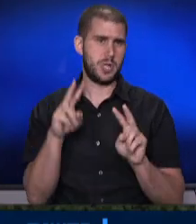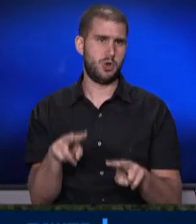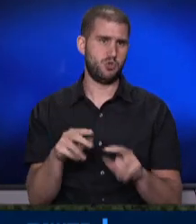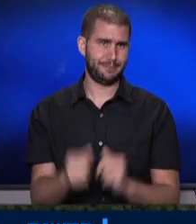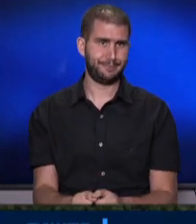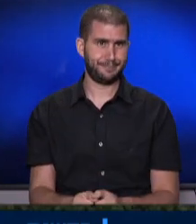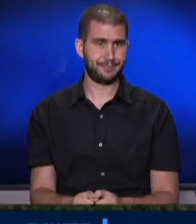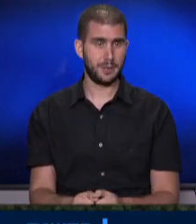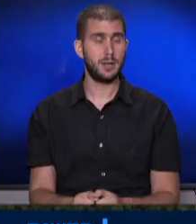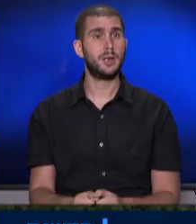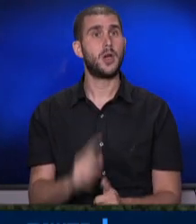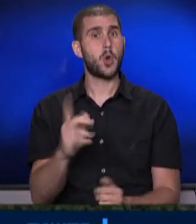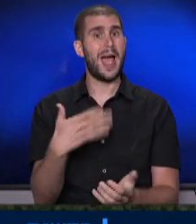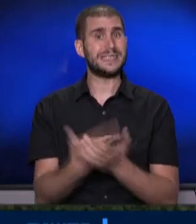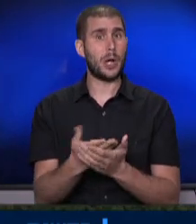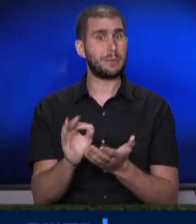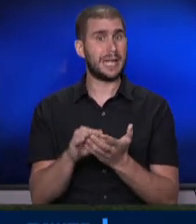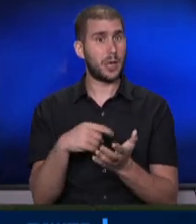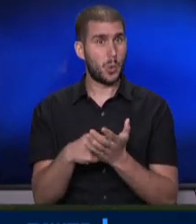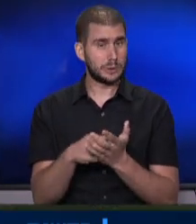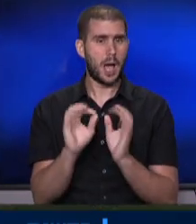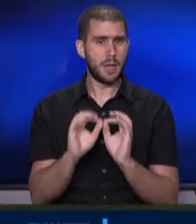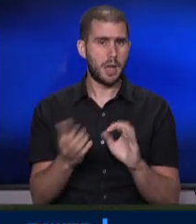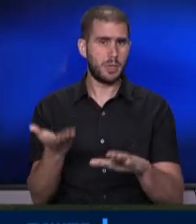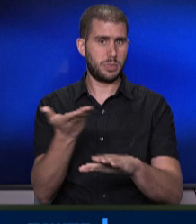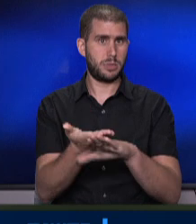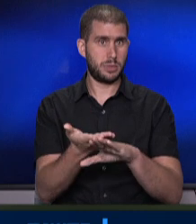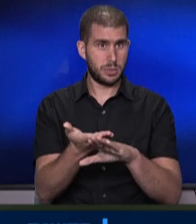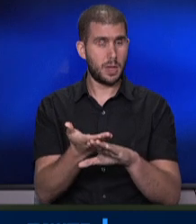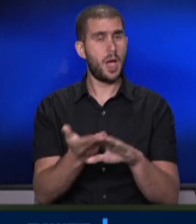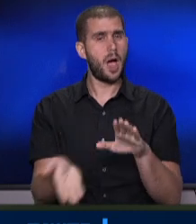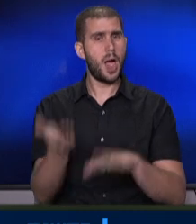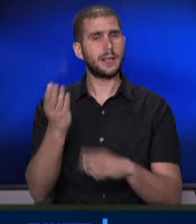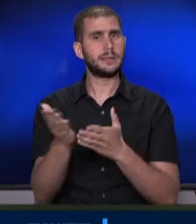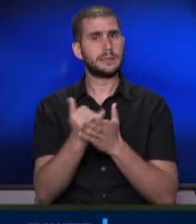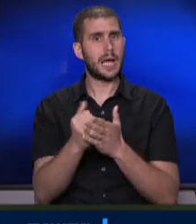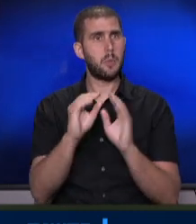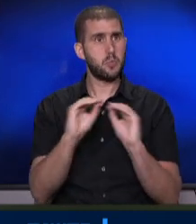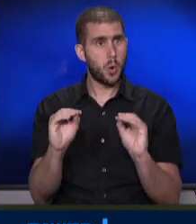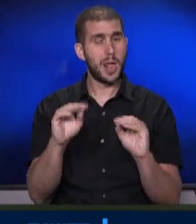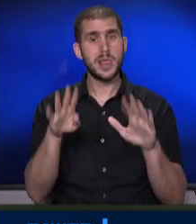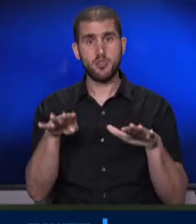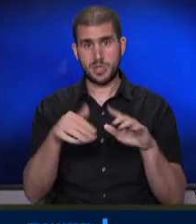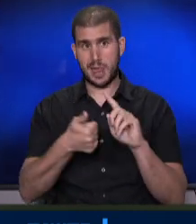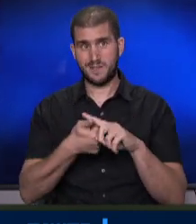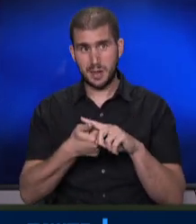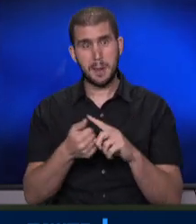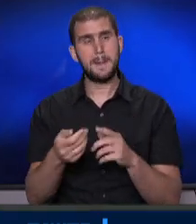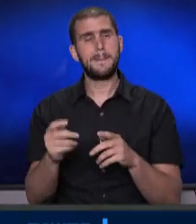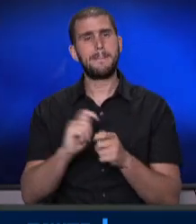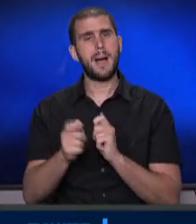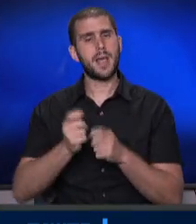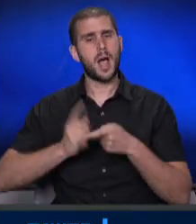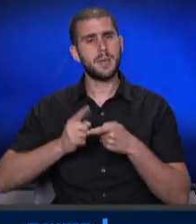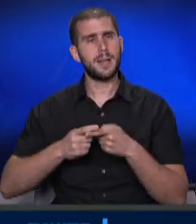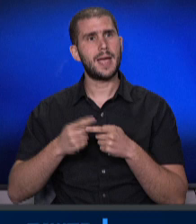תגמול. שאר ההצעות של האוצר עדיין מונחות על השולחן. העלאת שכר מורה מתחיל ל-9,000 שקלים, מענק התמדה של